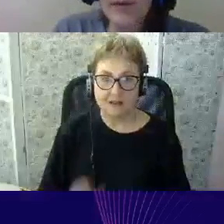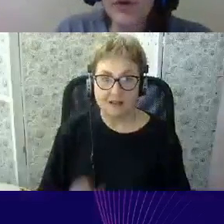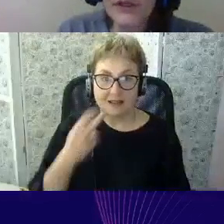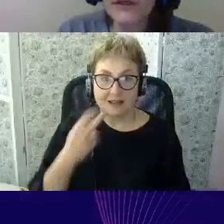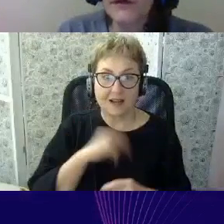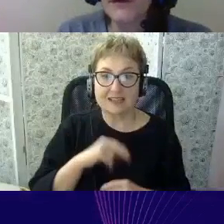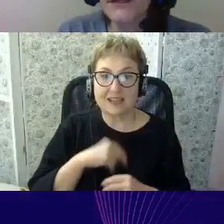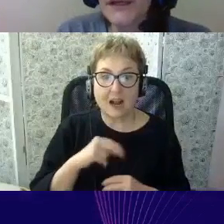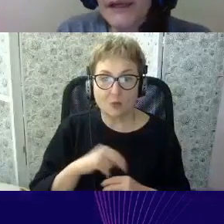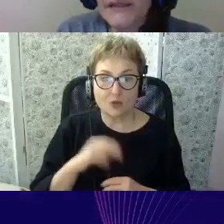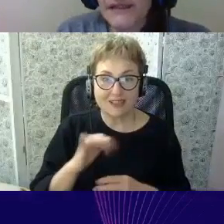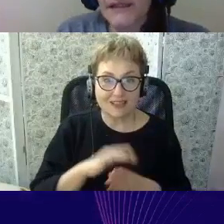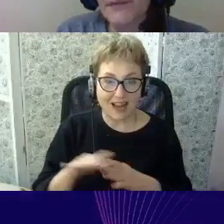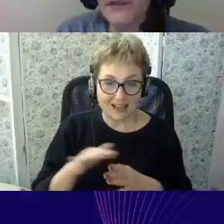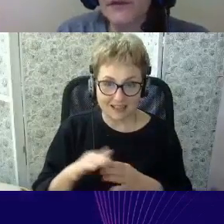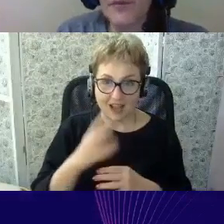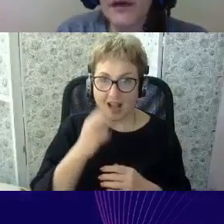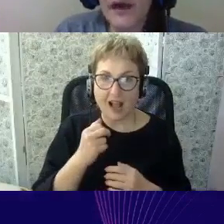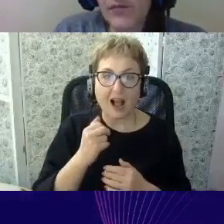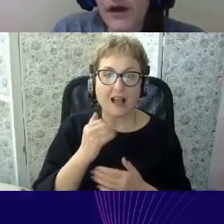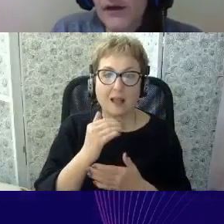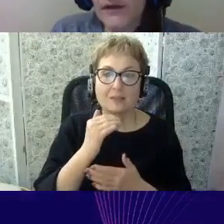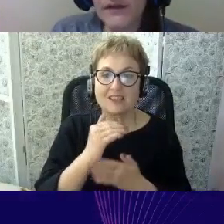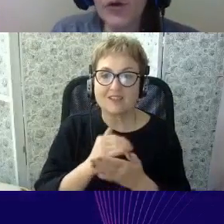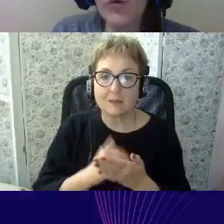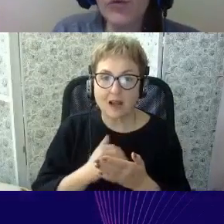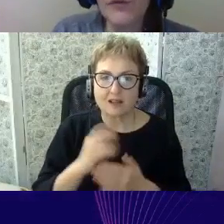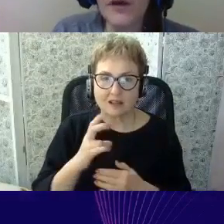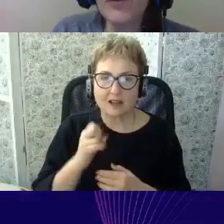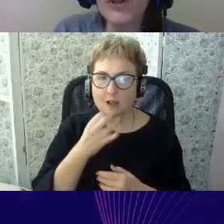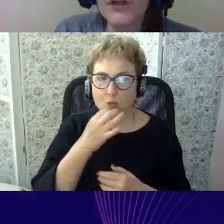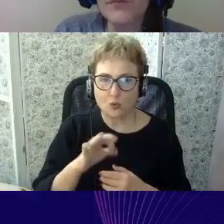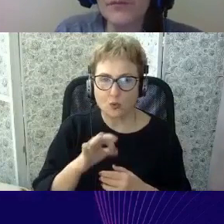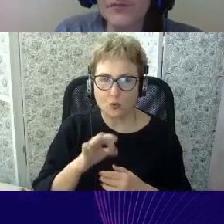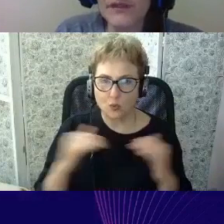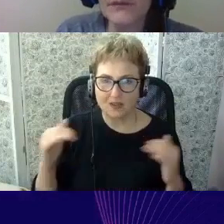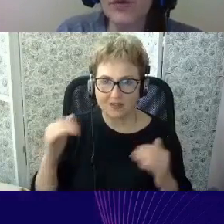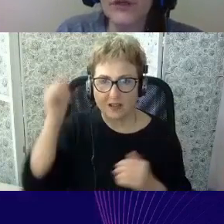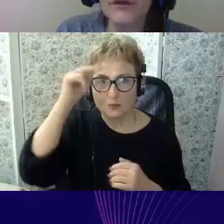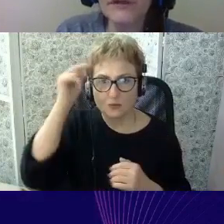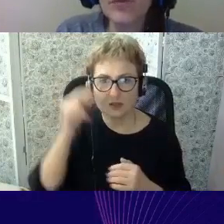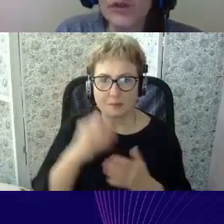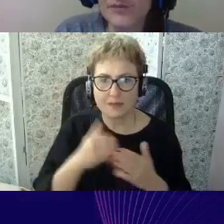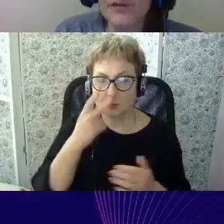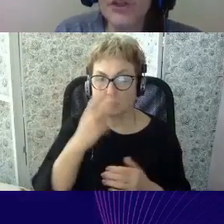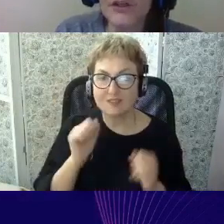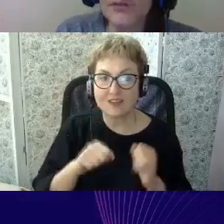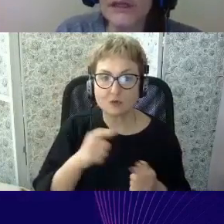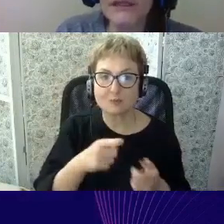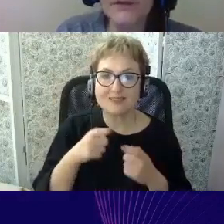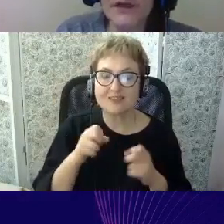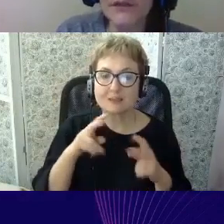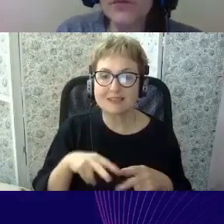Для разработки и реализации адаптированных программ, как и на любом уровне обучения, предусмотрена возможность